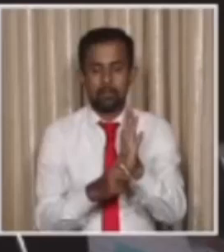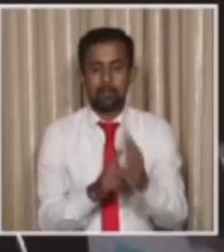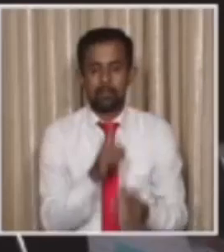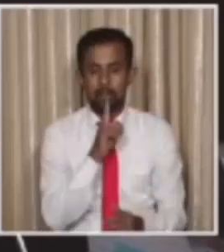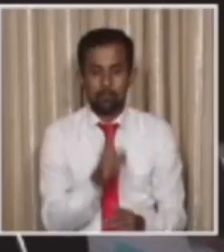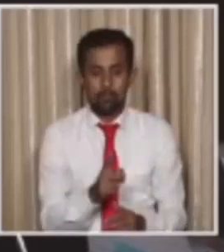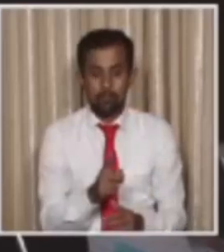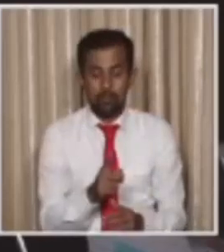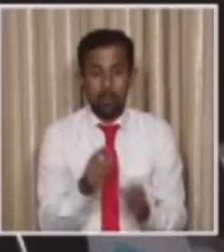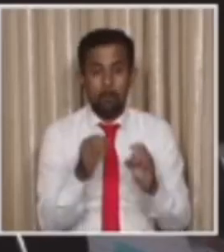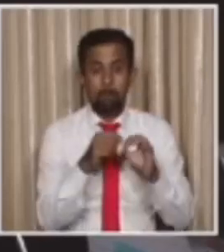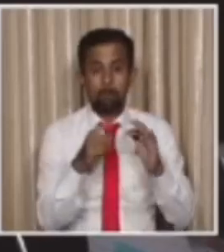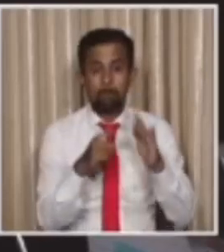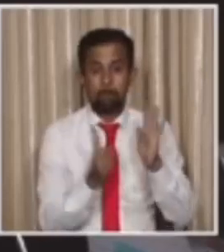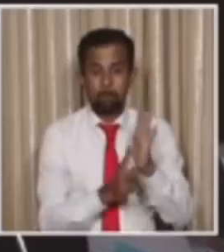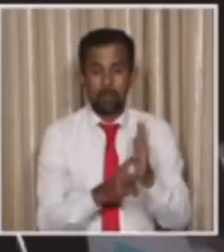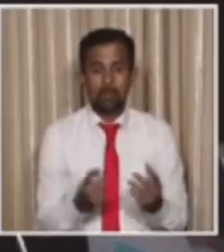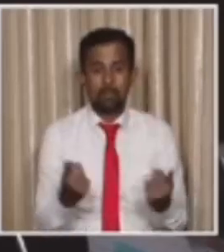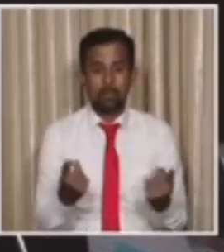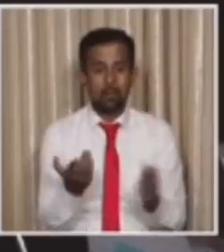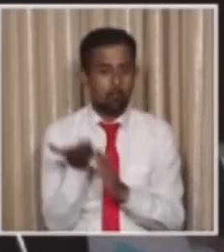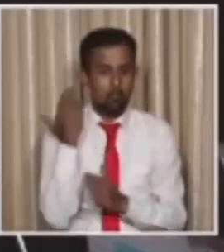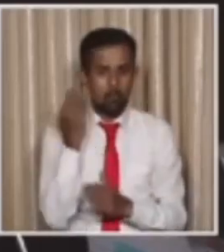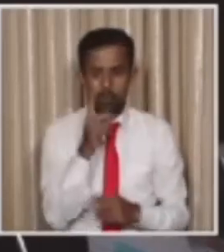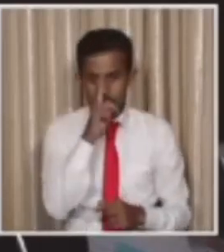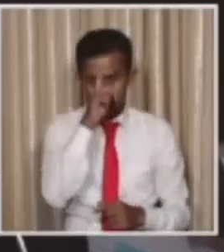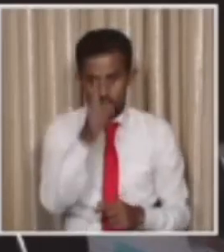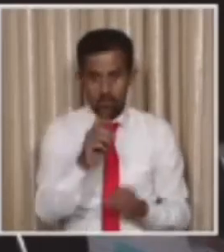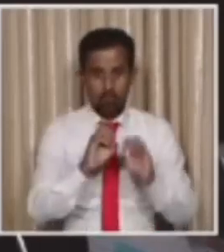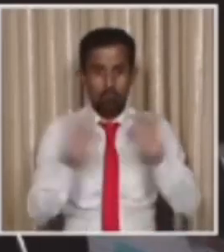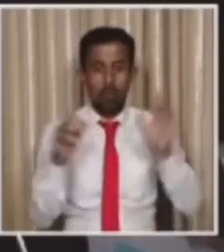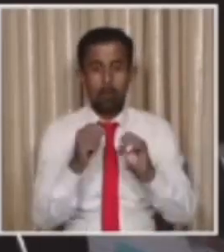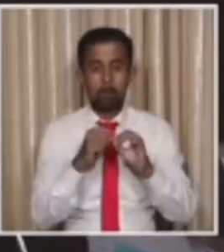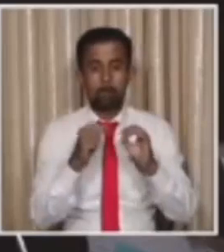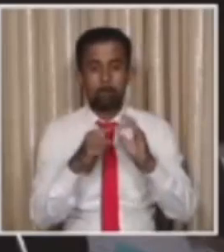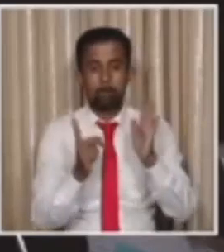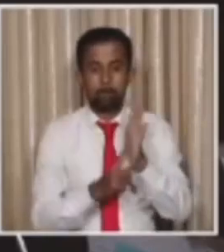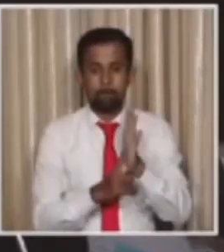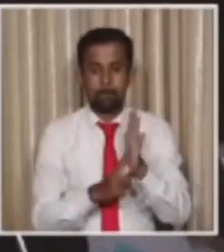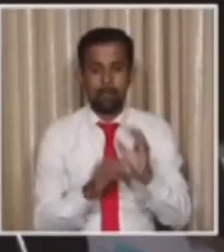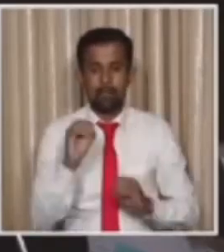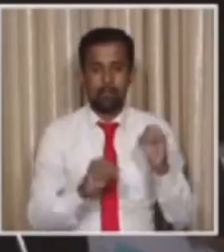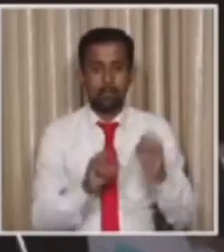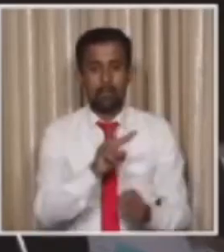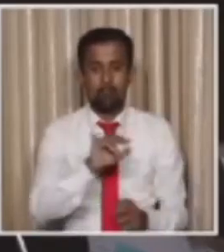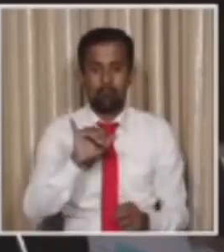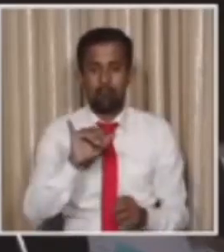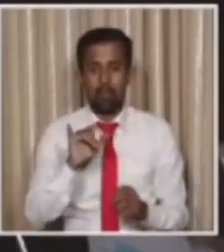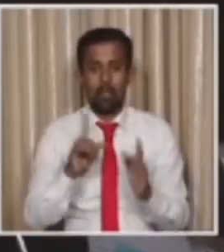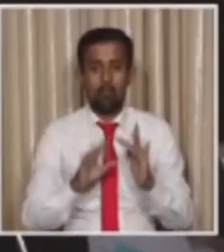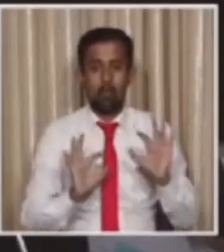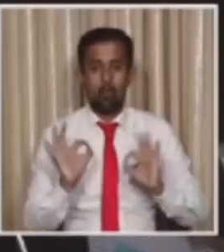කිව්වත් ඒ බිල්පත් වලටත් තියෙන ඉල්ලුම, දැන් පසුගිය සතියේ නිකුත් කරපු බිල්පත 126 පොලියට නිකුත්